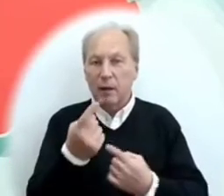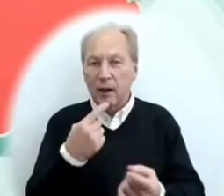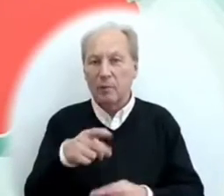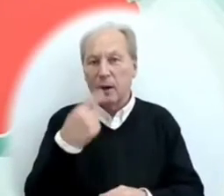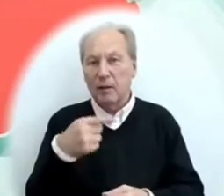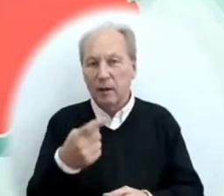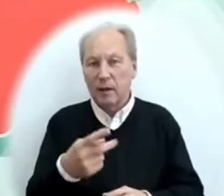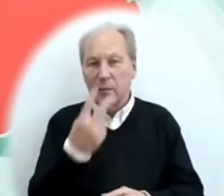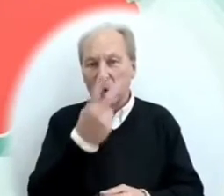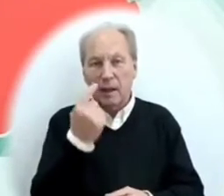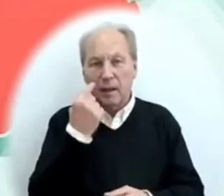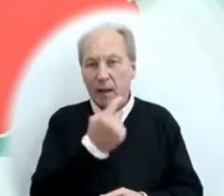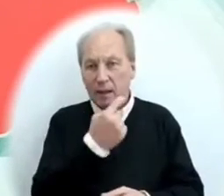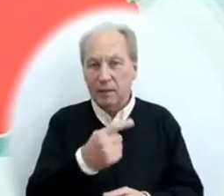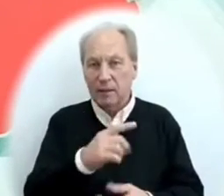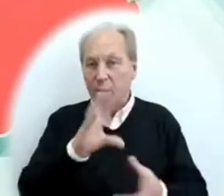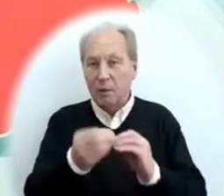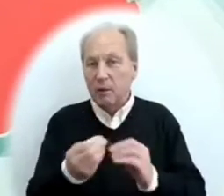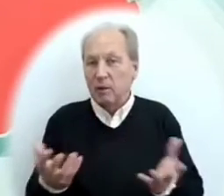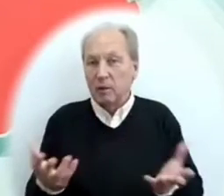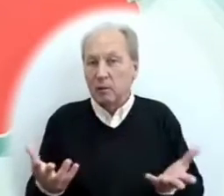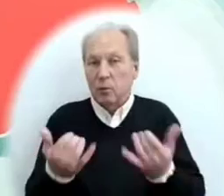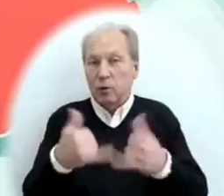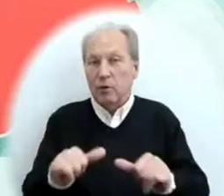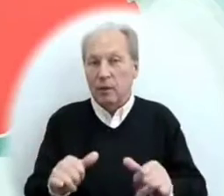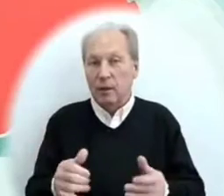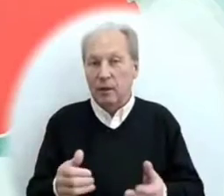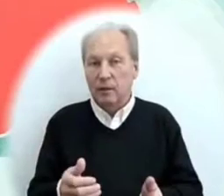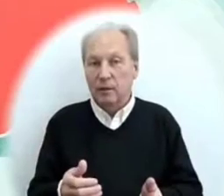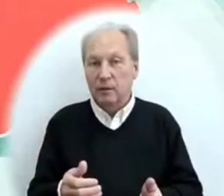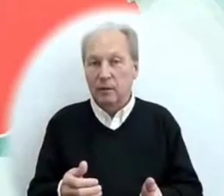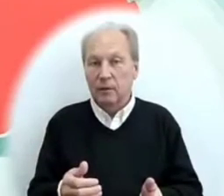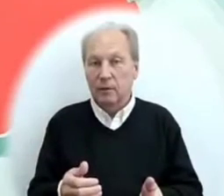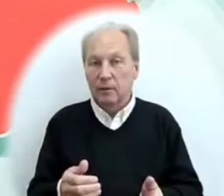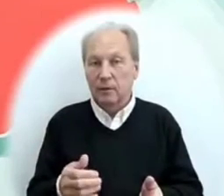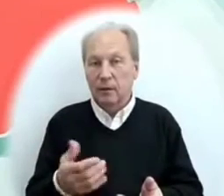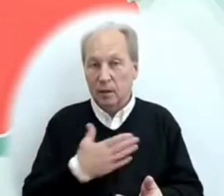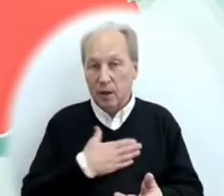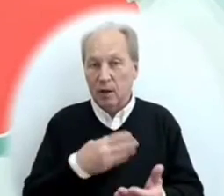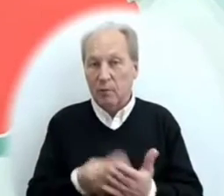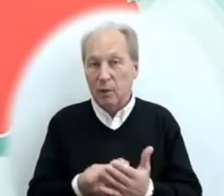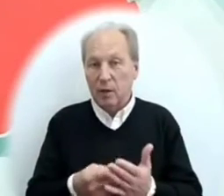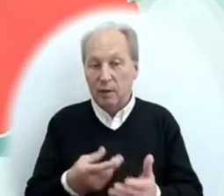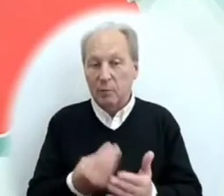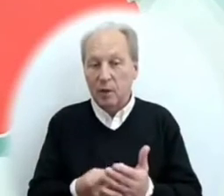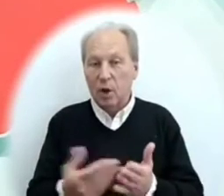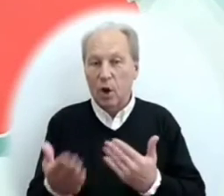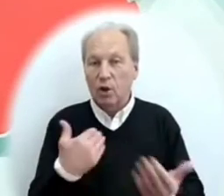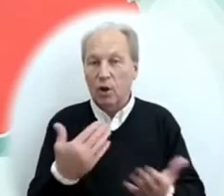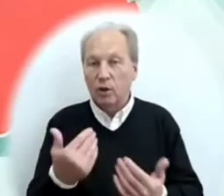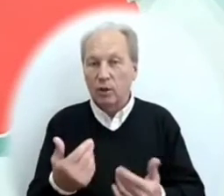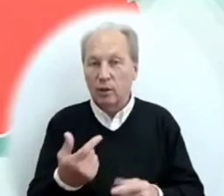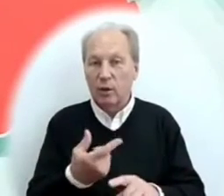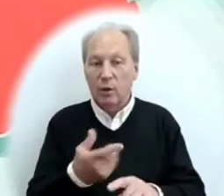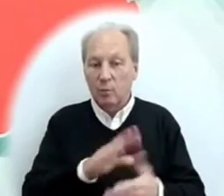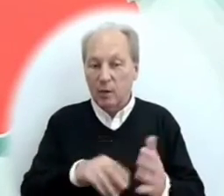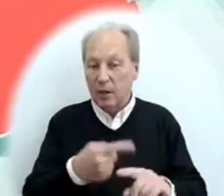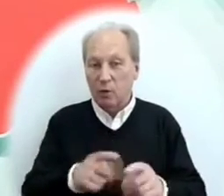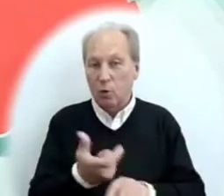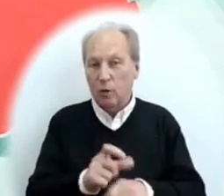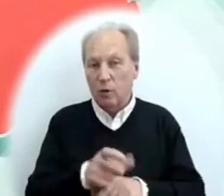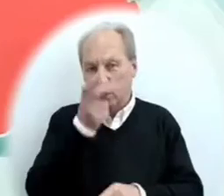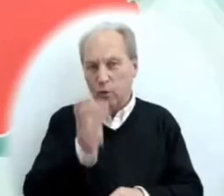глаза. Оно вообще невероятное. Все-таки наш бизнес – это бизнес отношений, и без этого очень скучно. И мы,